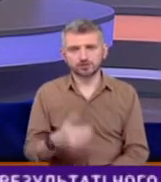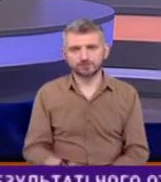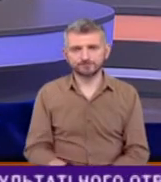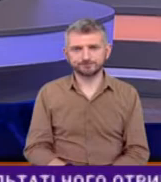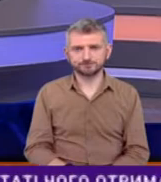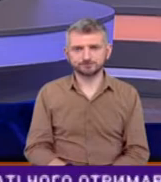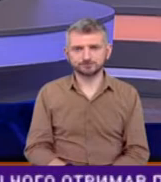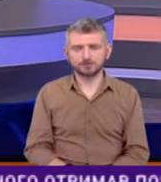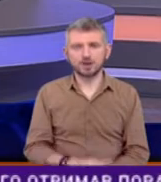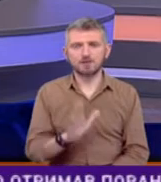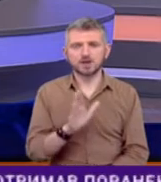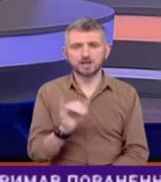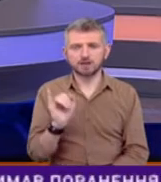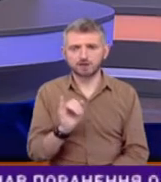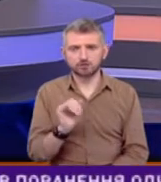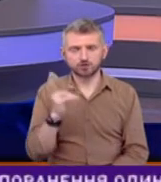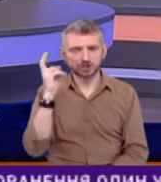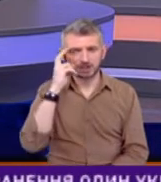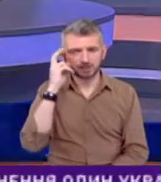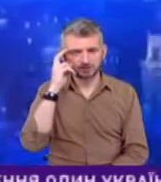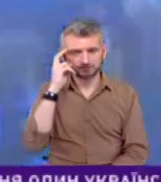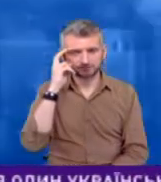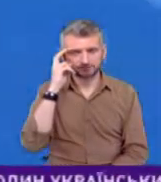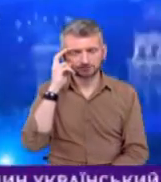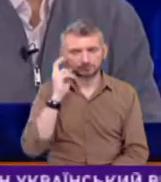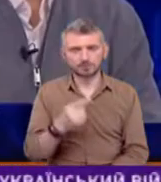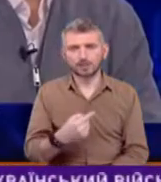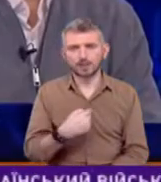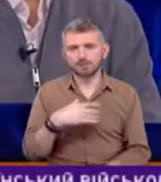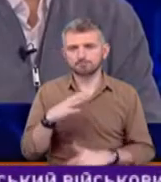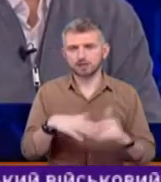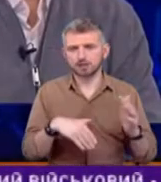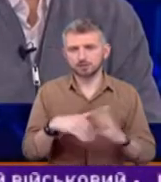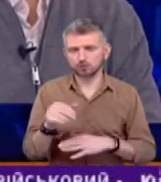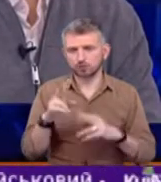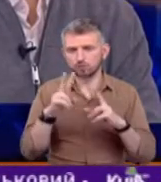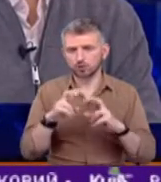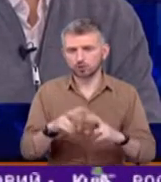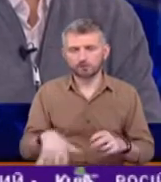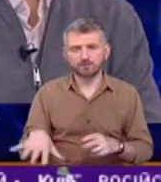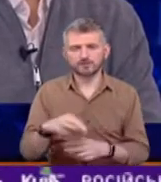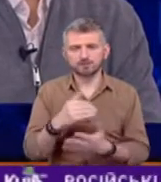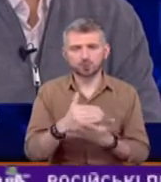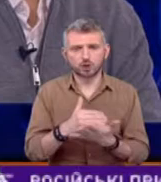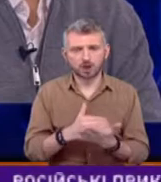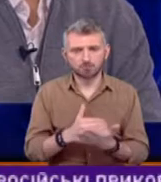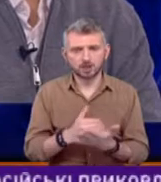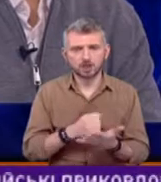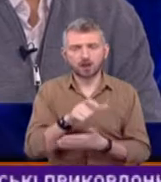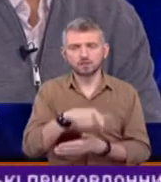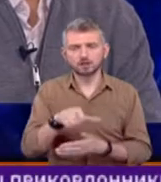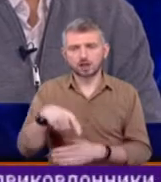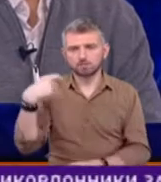вас. Валерій Іванович, Київ. Дуже приємно. Я практично проаналізував усі програми